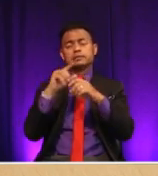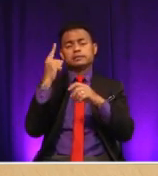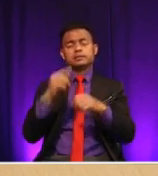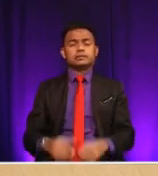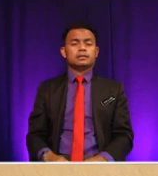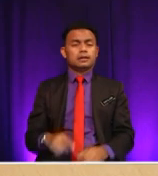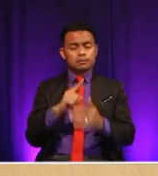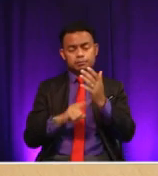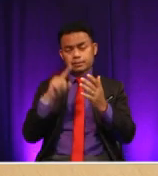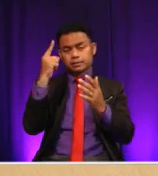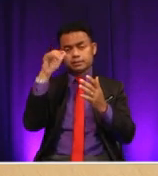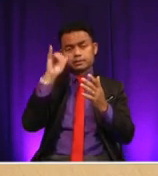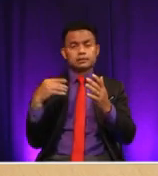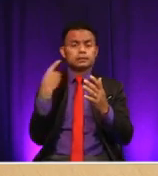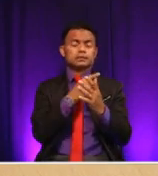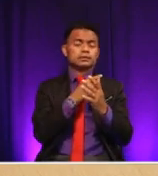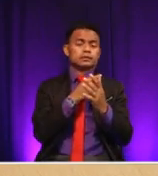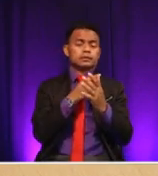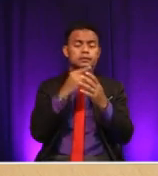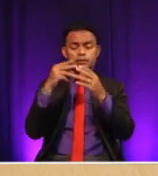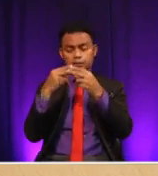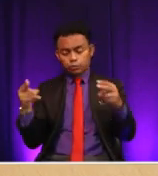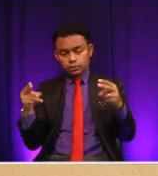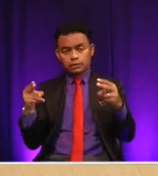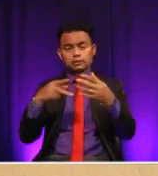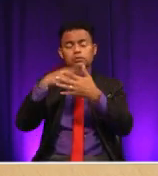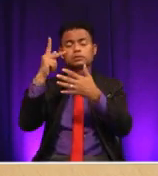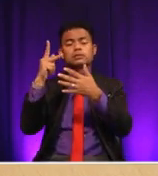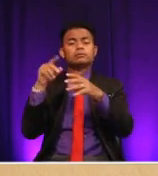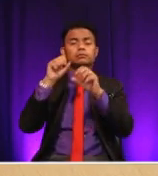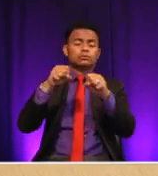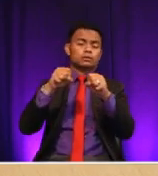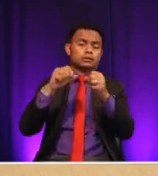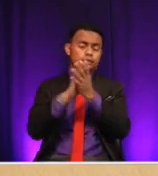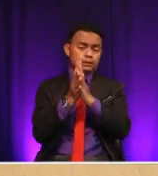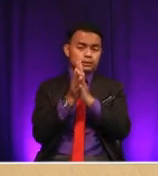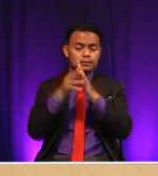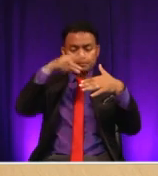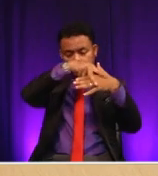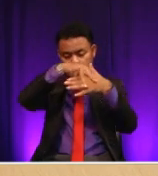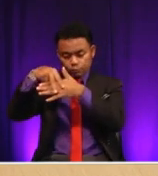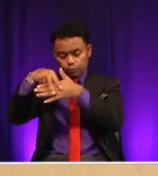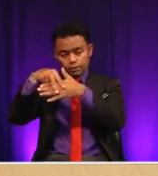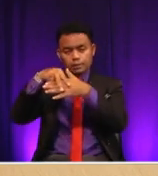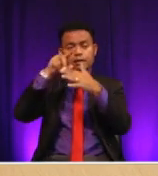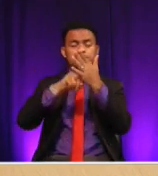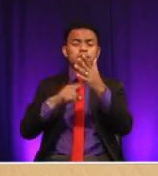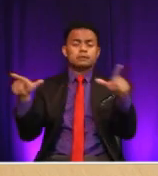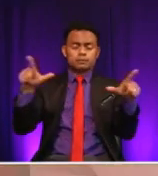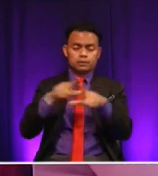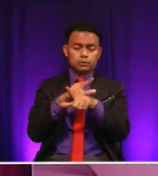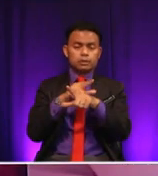huraian apa Di huraian Di mana hati yang beriman akan menjadi panduan kepada setiap perlakuan seseorang manusia